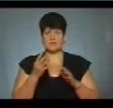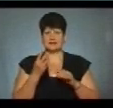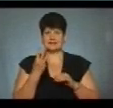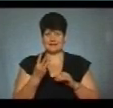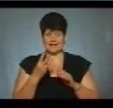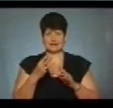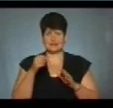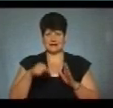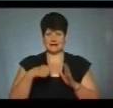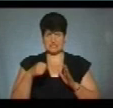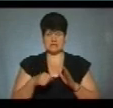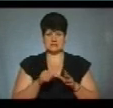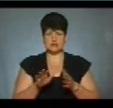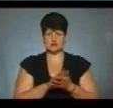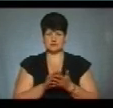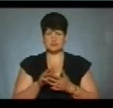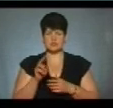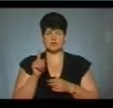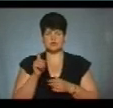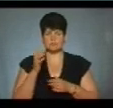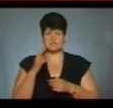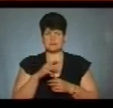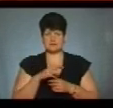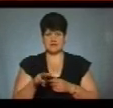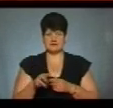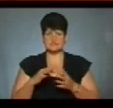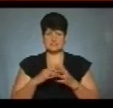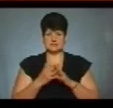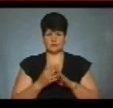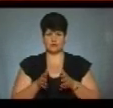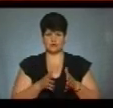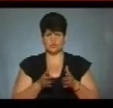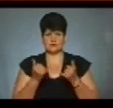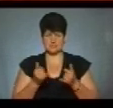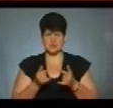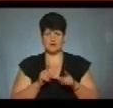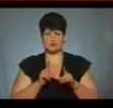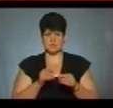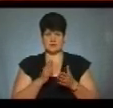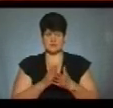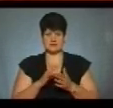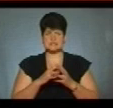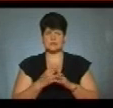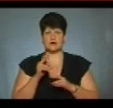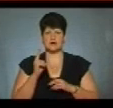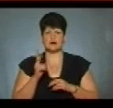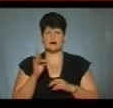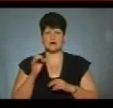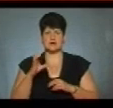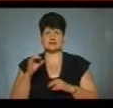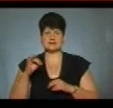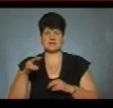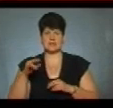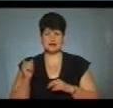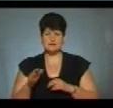частково розмито 150 метрів сільської дороги. На даний час проїзд забезпечено. В селі Красиїв та село Гранітне